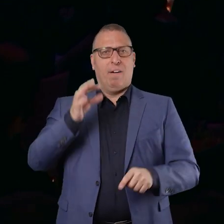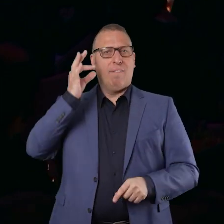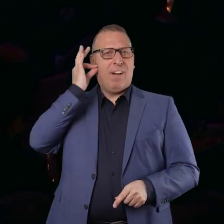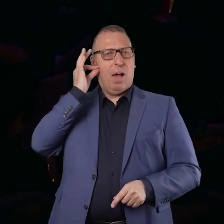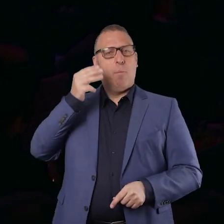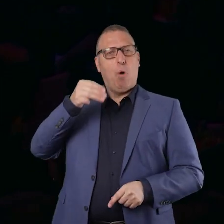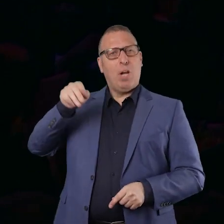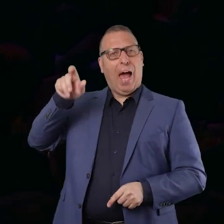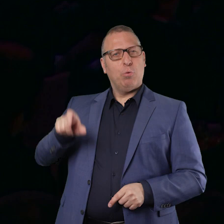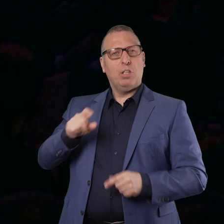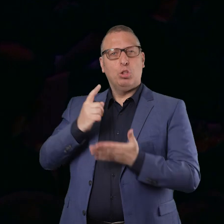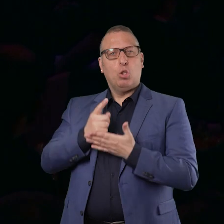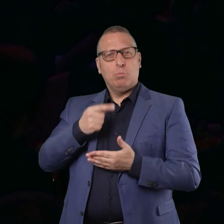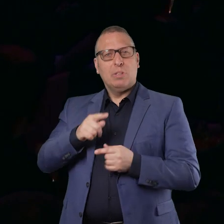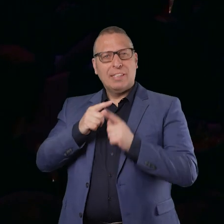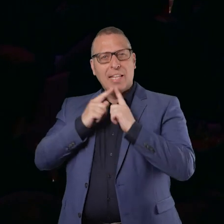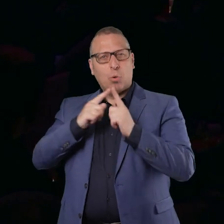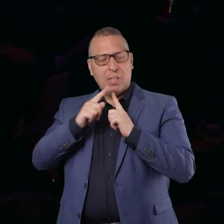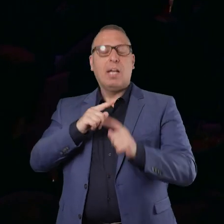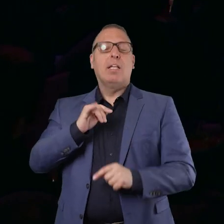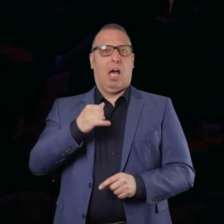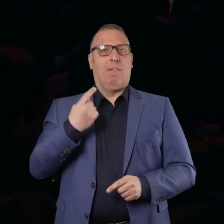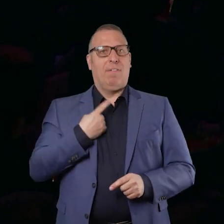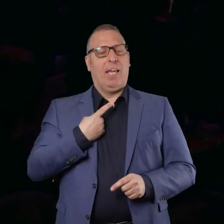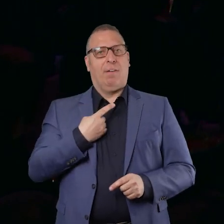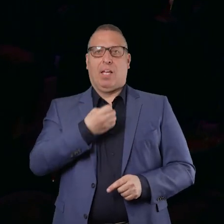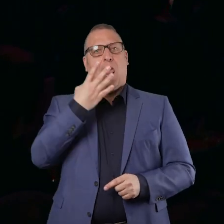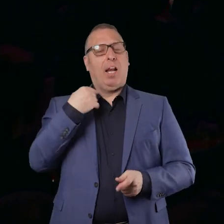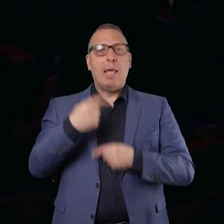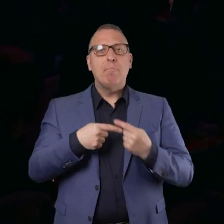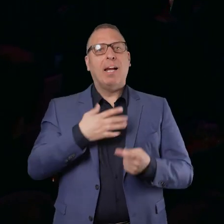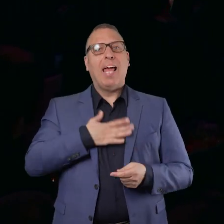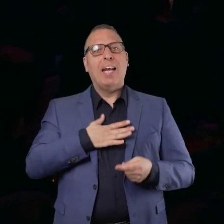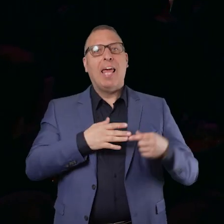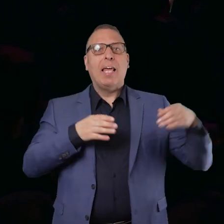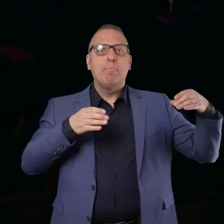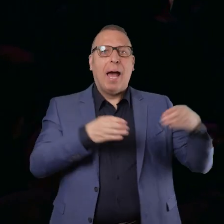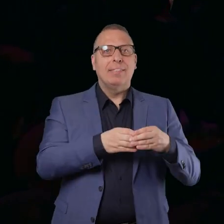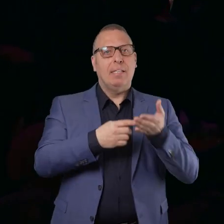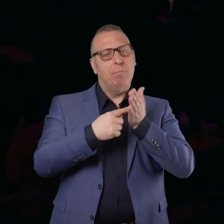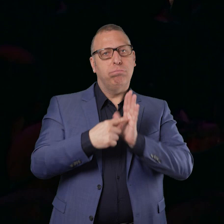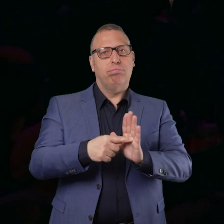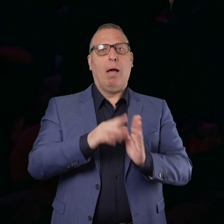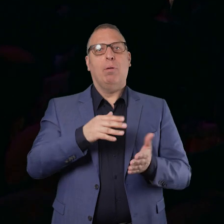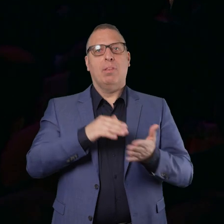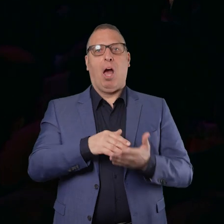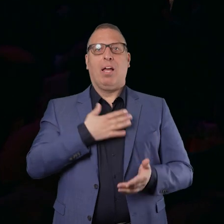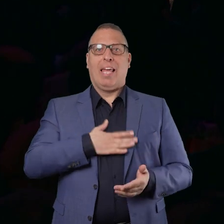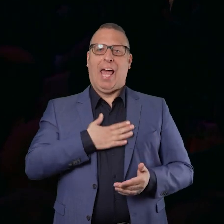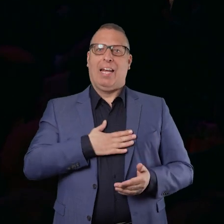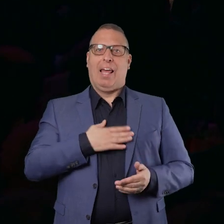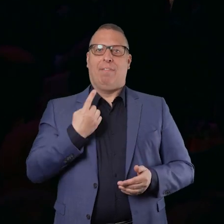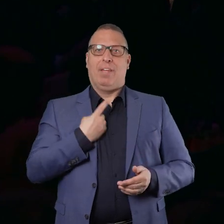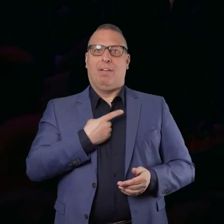Sabine Monauni? Da müssen wir schon auch drüber reden, oder? Ja, wir heben natürlich immer gerne das Gemeinsame hervor. Genau. Und in der Regel tun wir uns